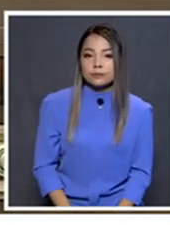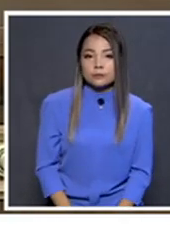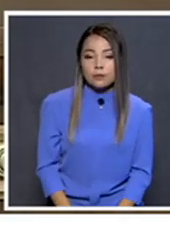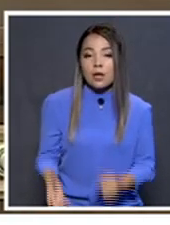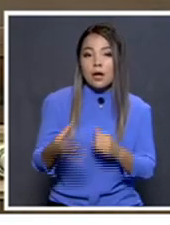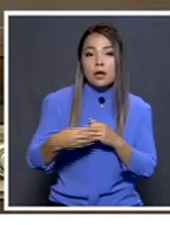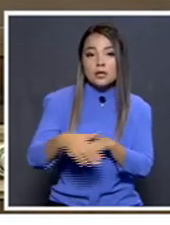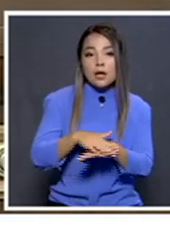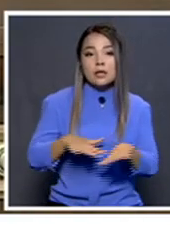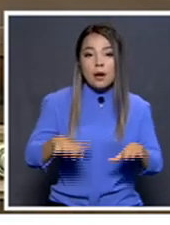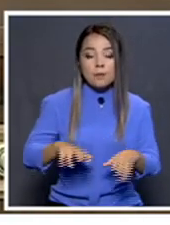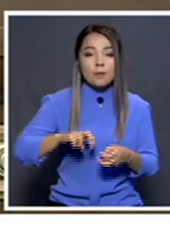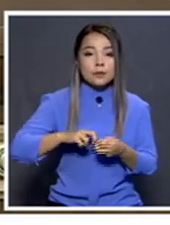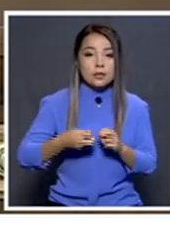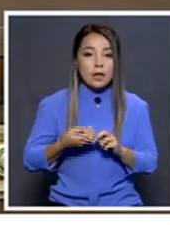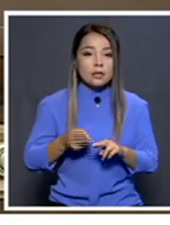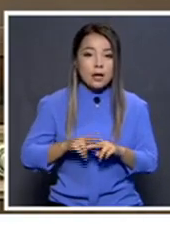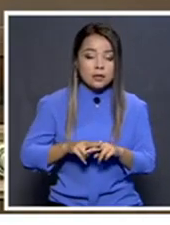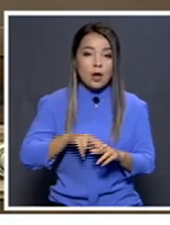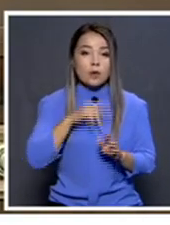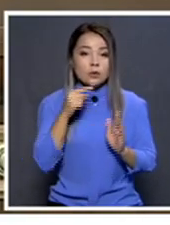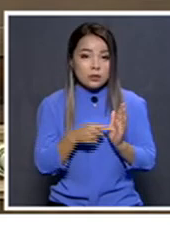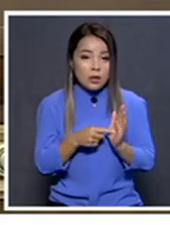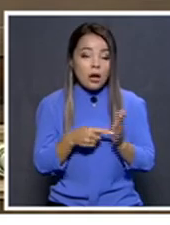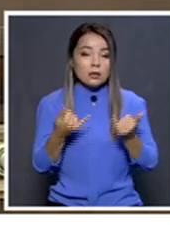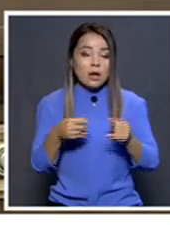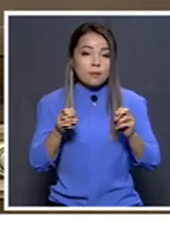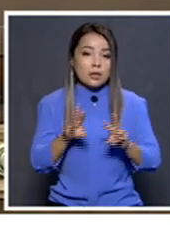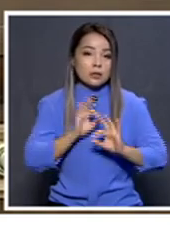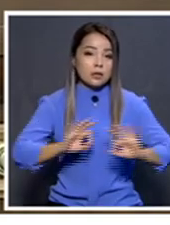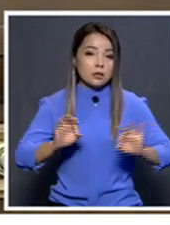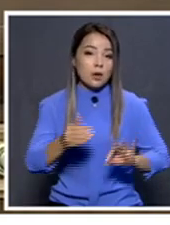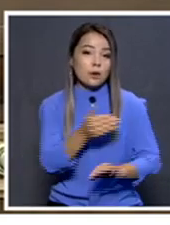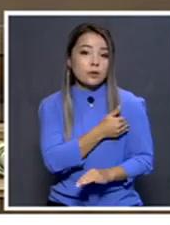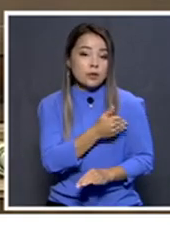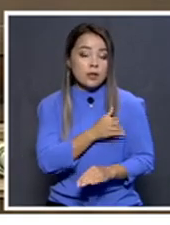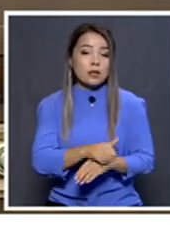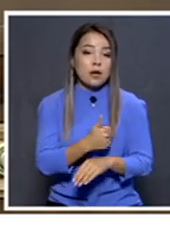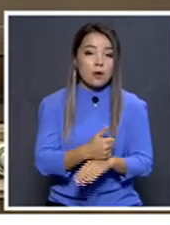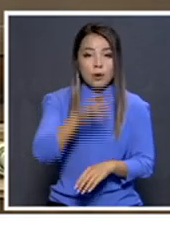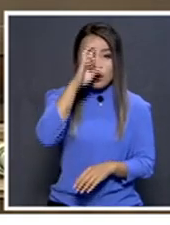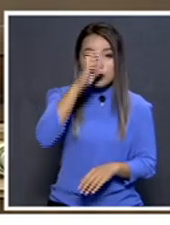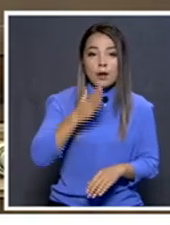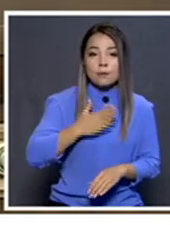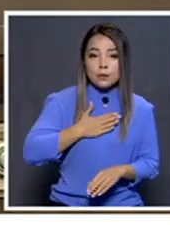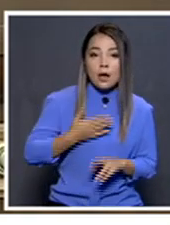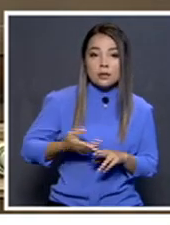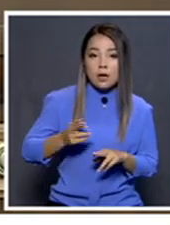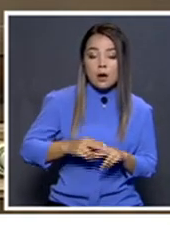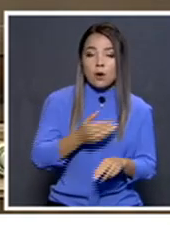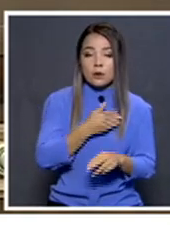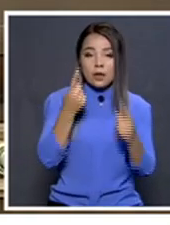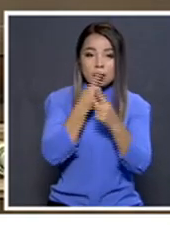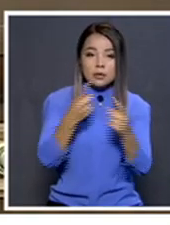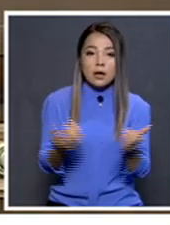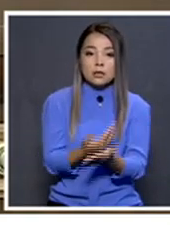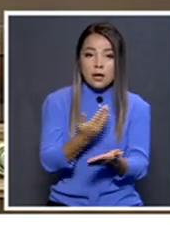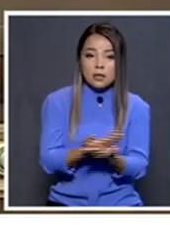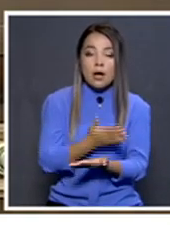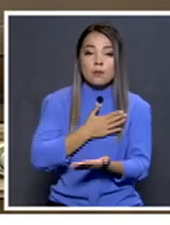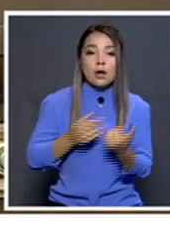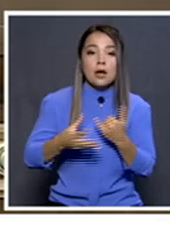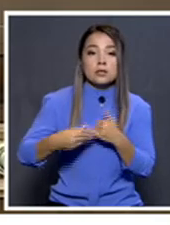жер мәселесіне арнайы тоқталғым келеді. Мемлекет басшысы ретінде тағы да мәлімдеймін.